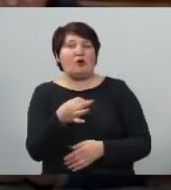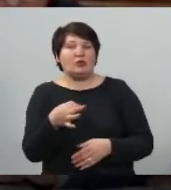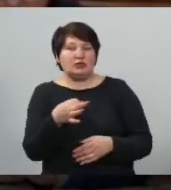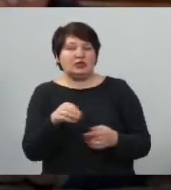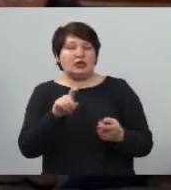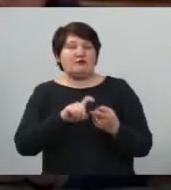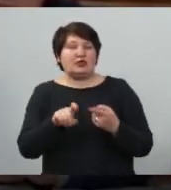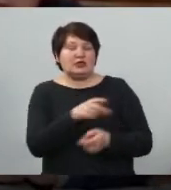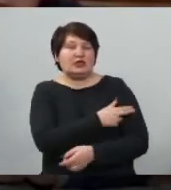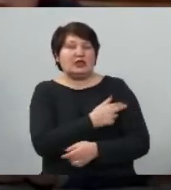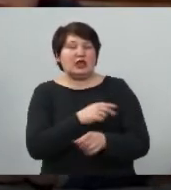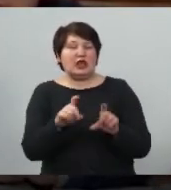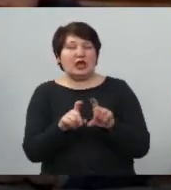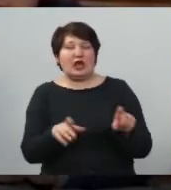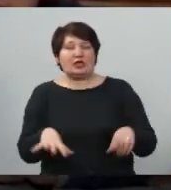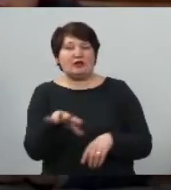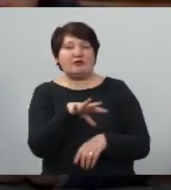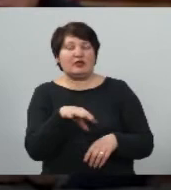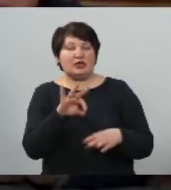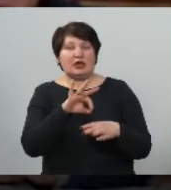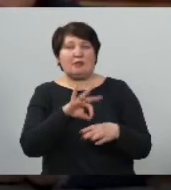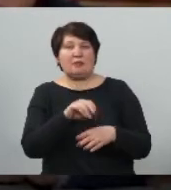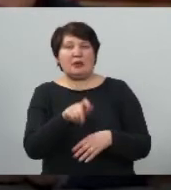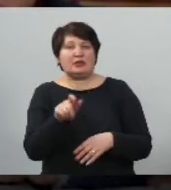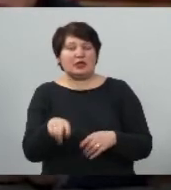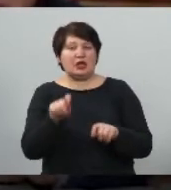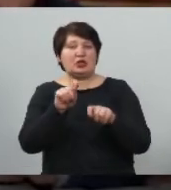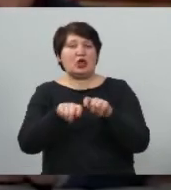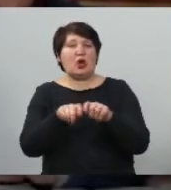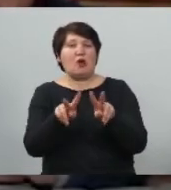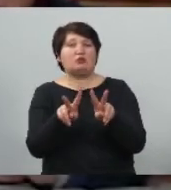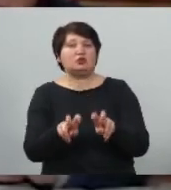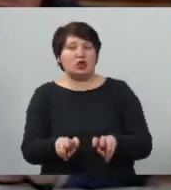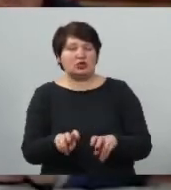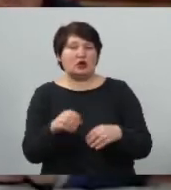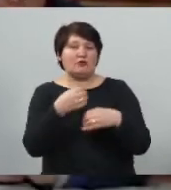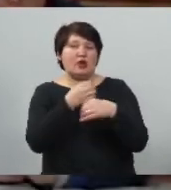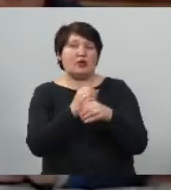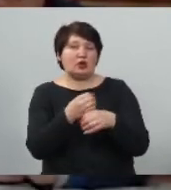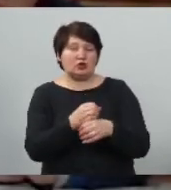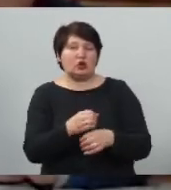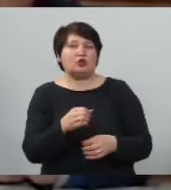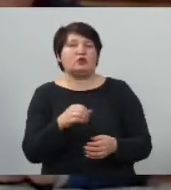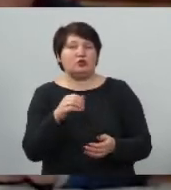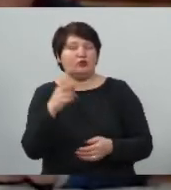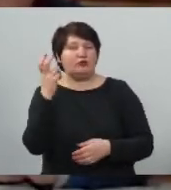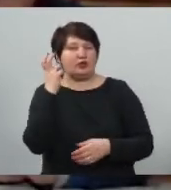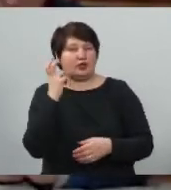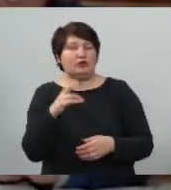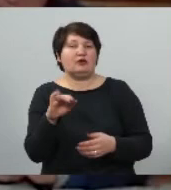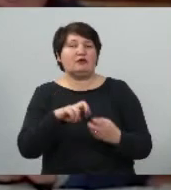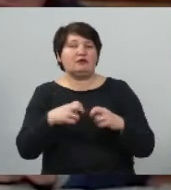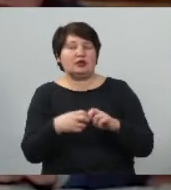лікарні. Всі пацієнти обстежені як в лабораторному центрі МОЗ України Івано-Франківської